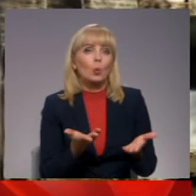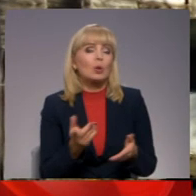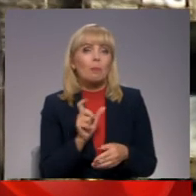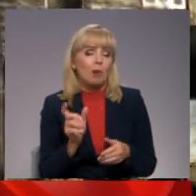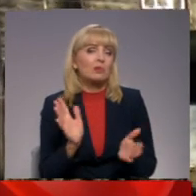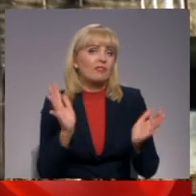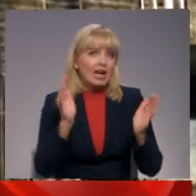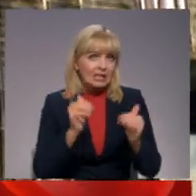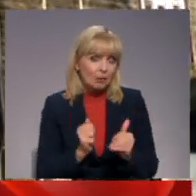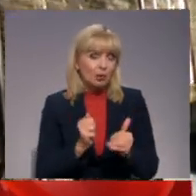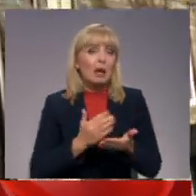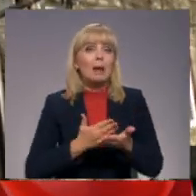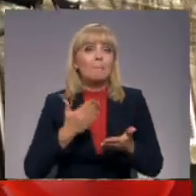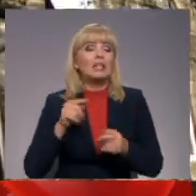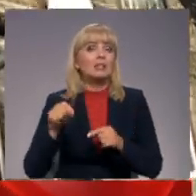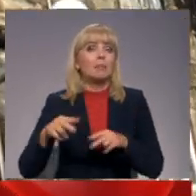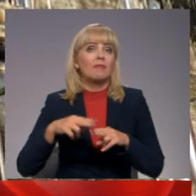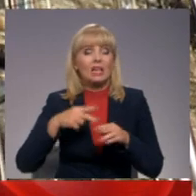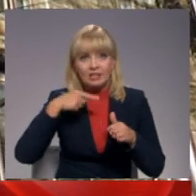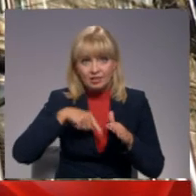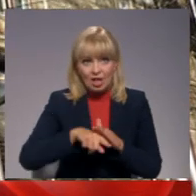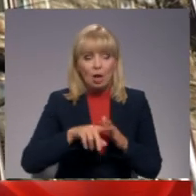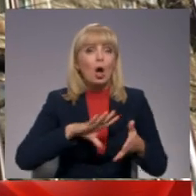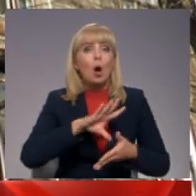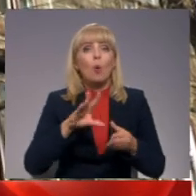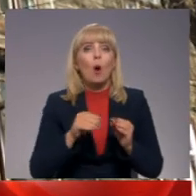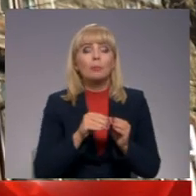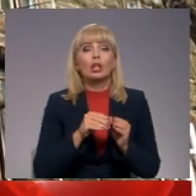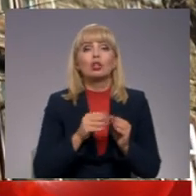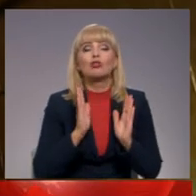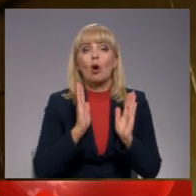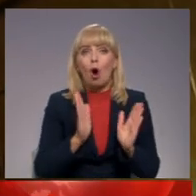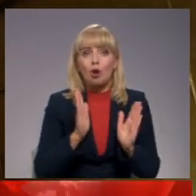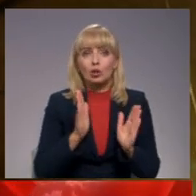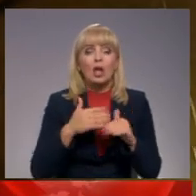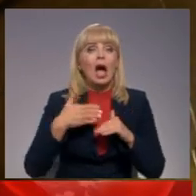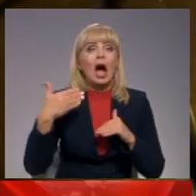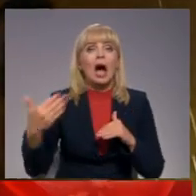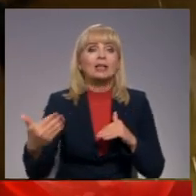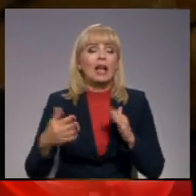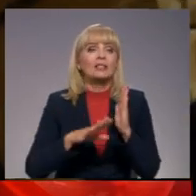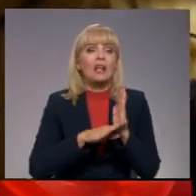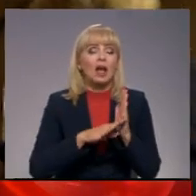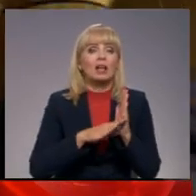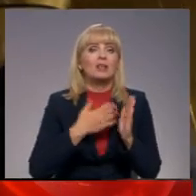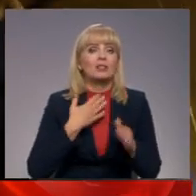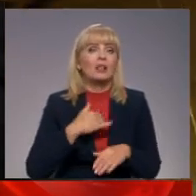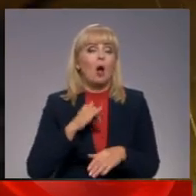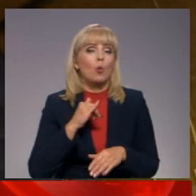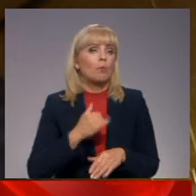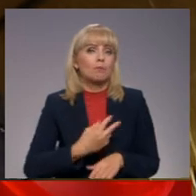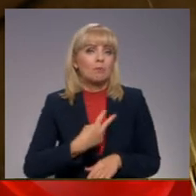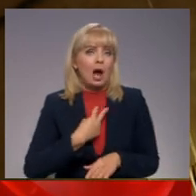iebrukšana. Bīstamākās esot vietas pieejas un koplietošanas koridorā. Tamāra jēkas sliktais stāvoklis nesot pārsteigums,